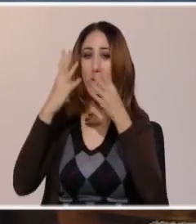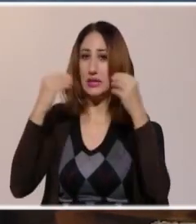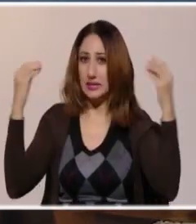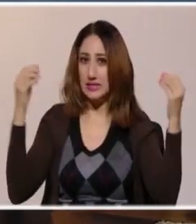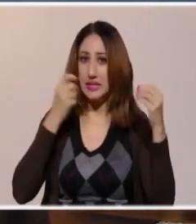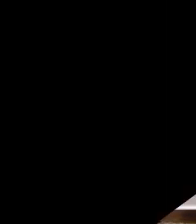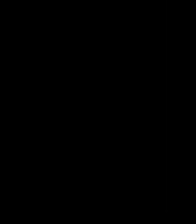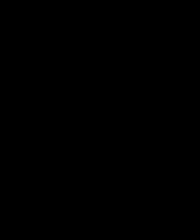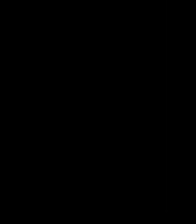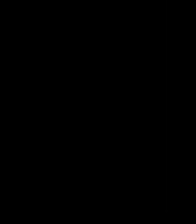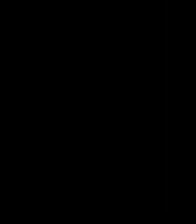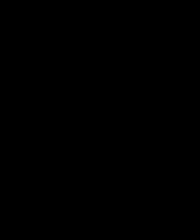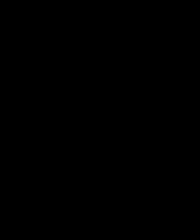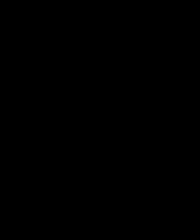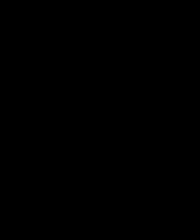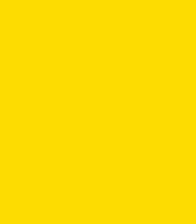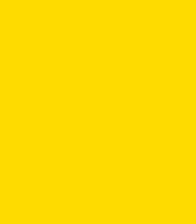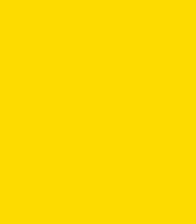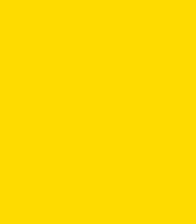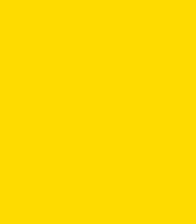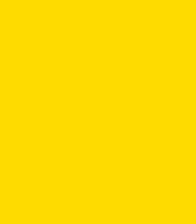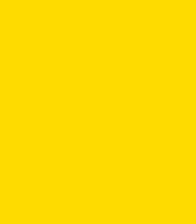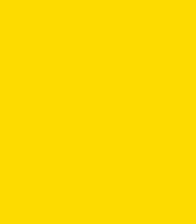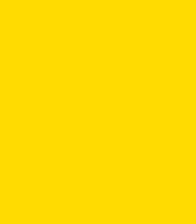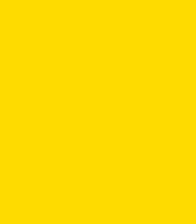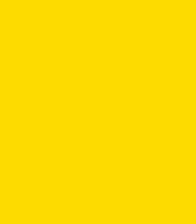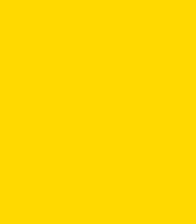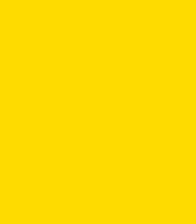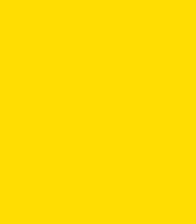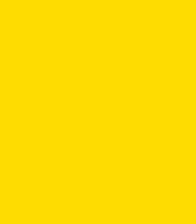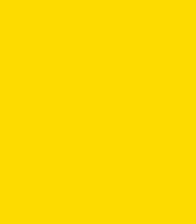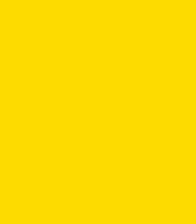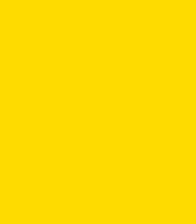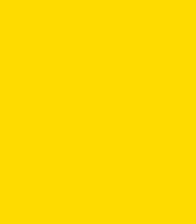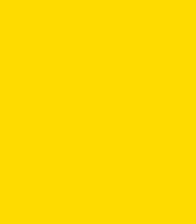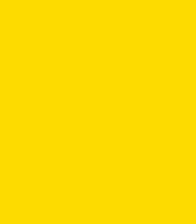بيحبوه. واتش إت، ما تخليش حاجه تفوتك.